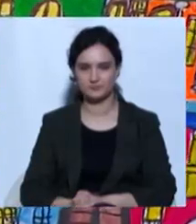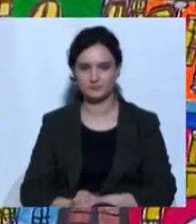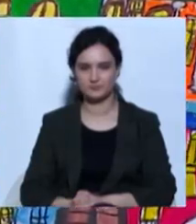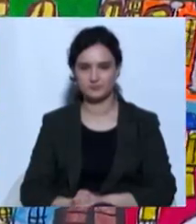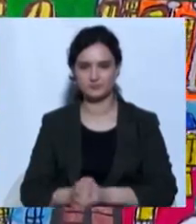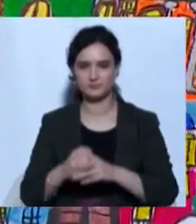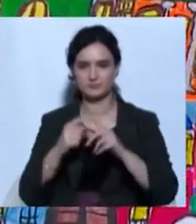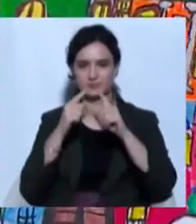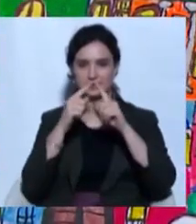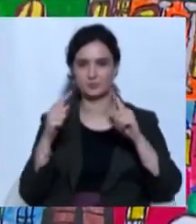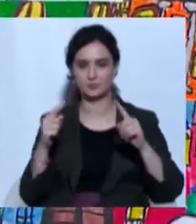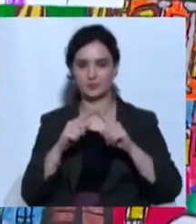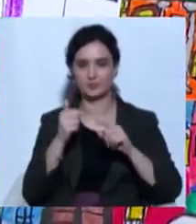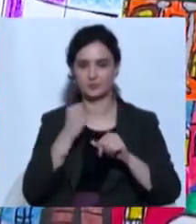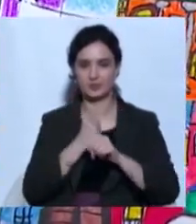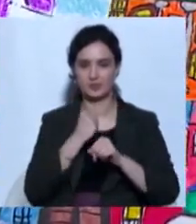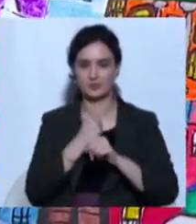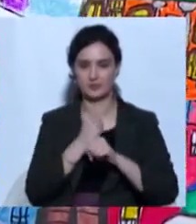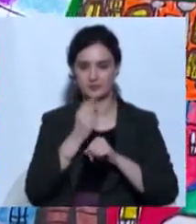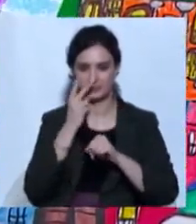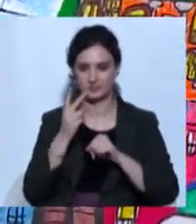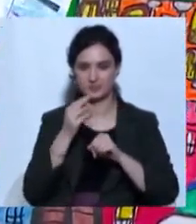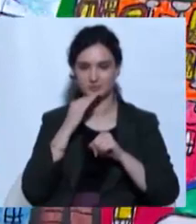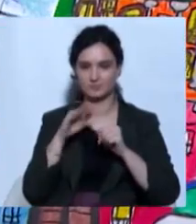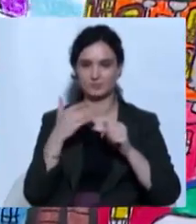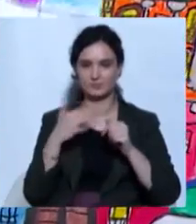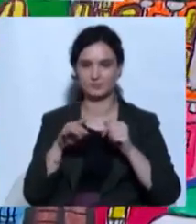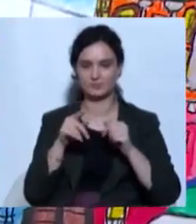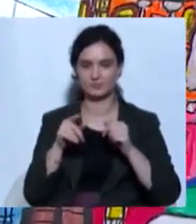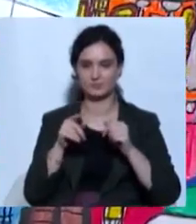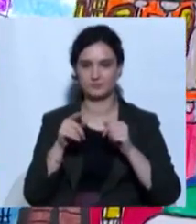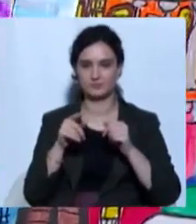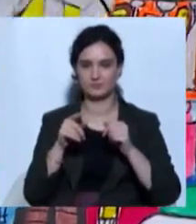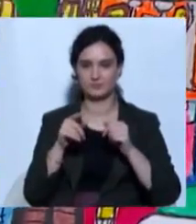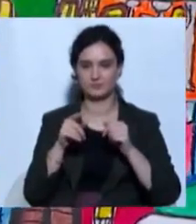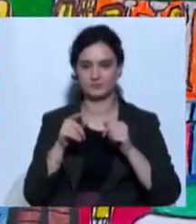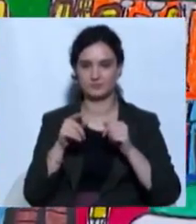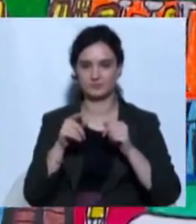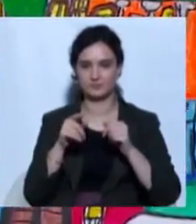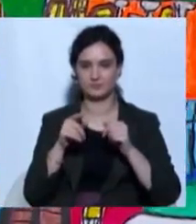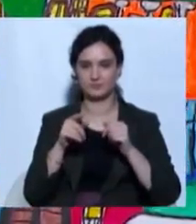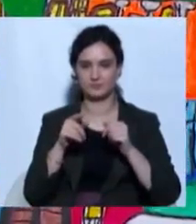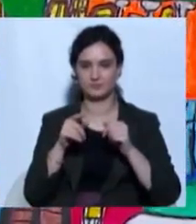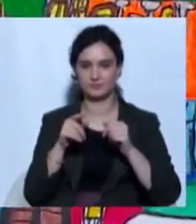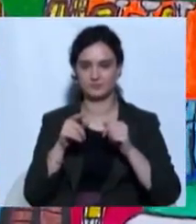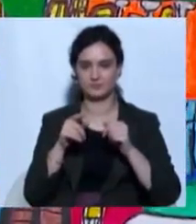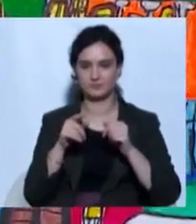სამკუთხედით, როგორ გავაკეთეთ. შემდეგი ეს უკვე ამოჭრილი